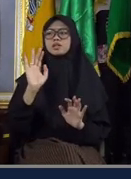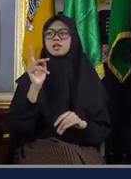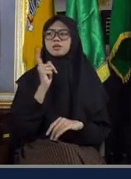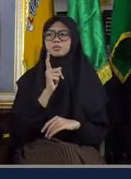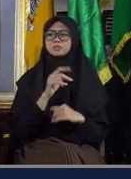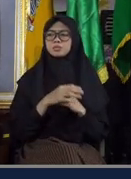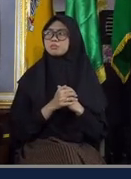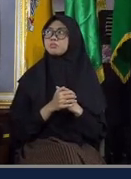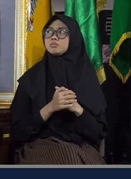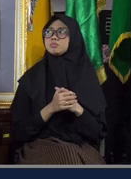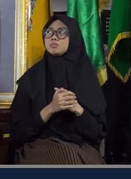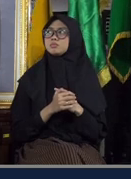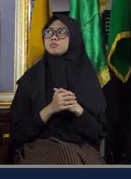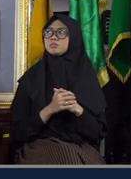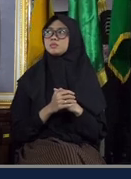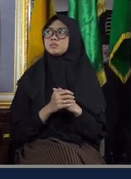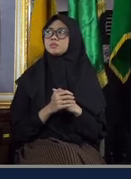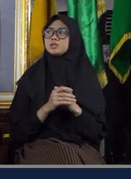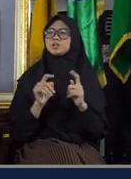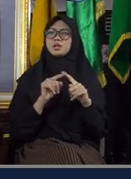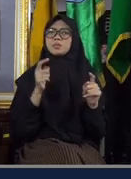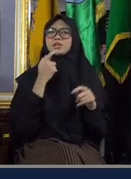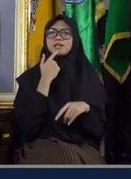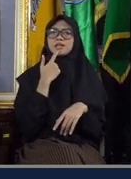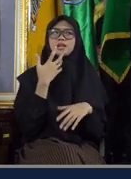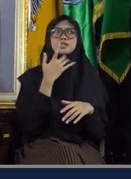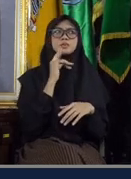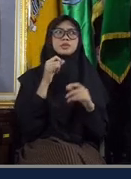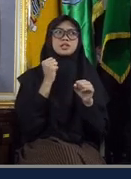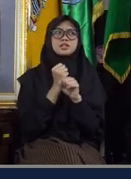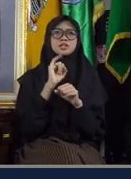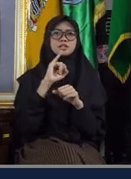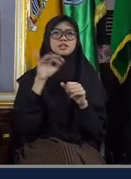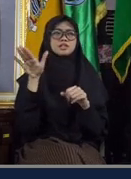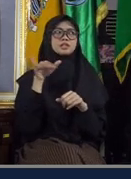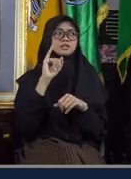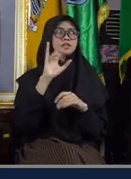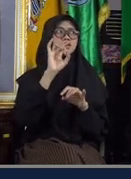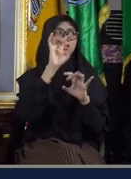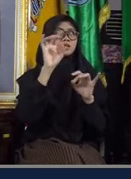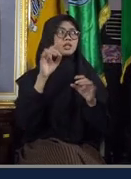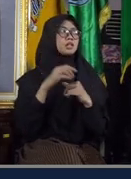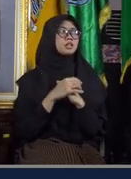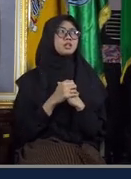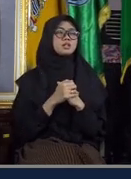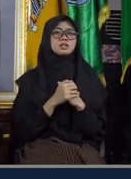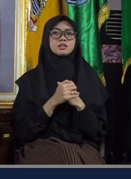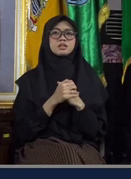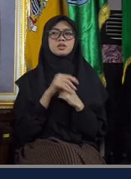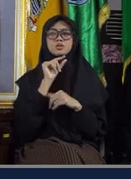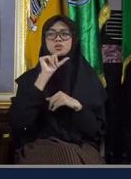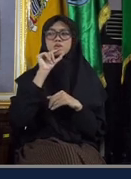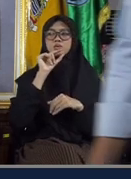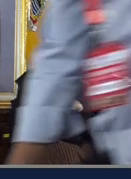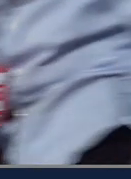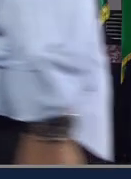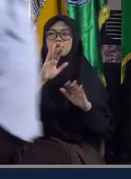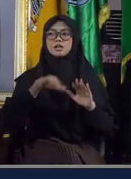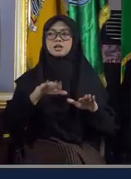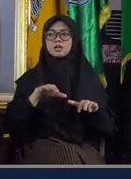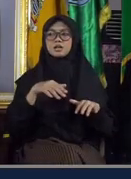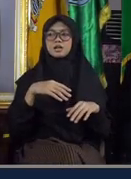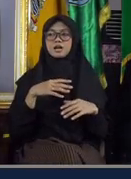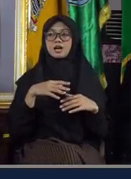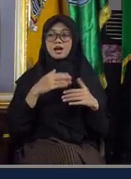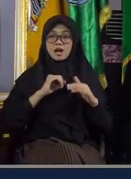mulai dari yang ini nanti soal asupan gizi soal jatenggayeng nginceng wong meteng agar memastikan ibu-ibu hamil anak dilahirkan